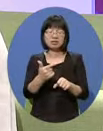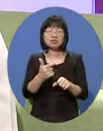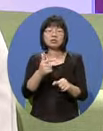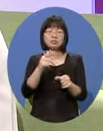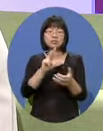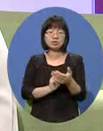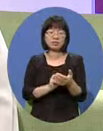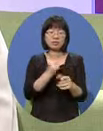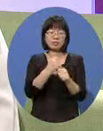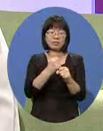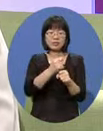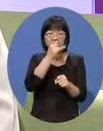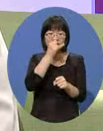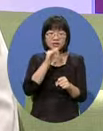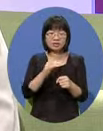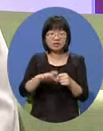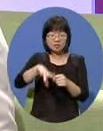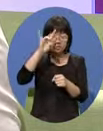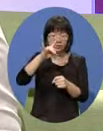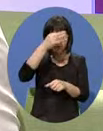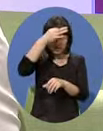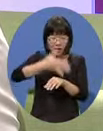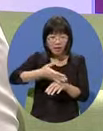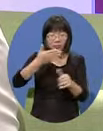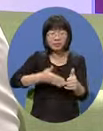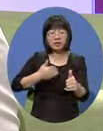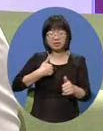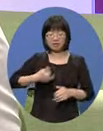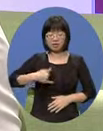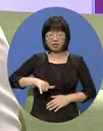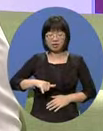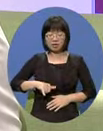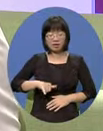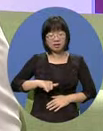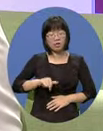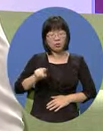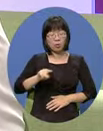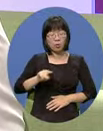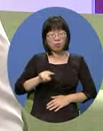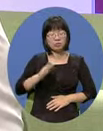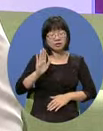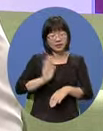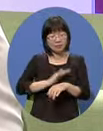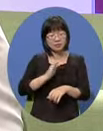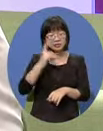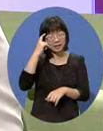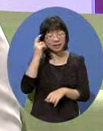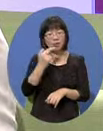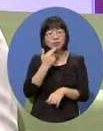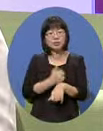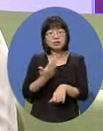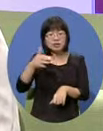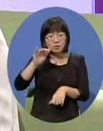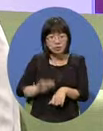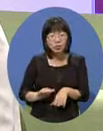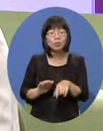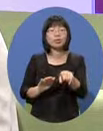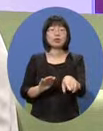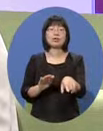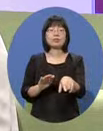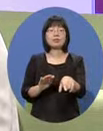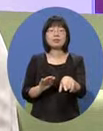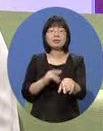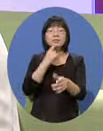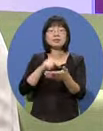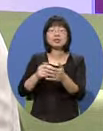그래서 무조건 처음에 사과하셔야 됩니다. 내 아이가 의도하지 않았다고 하더라도 결과적으로 그 어쨌든, 아이한테 피해를 준 거기 때문에 무조건